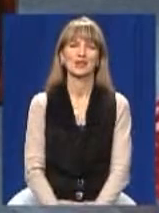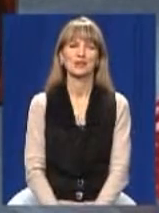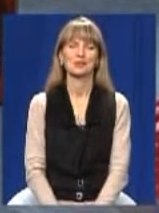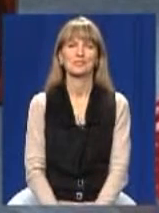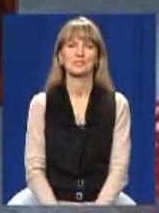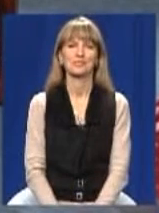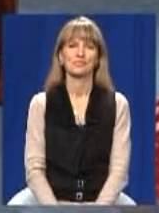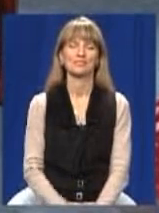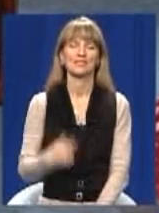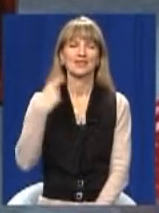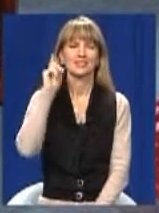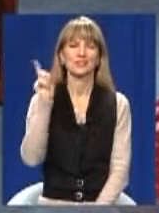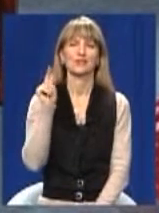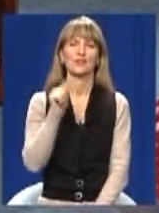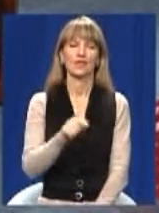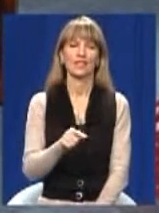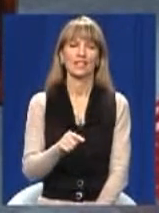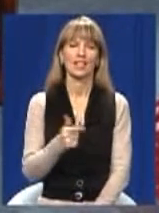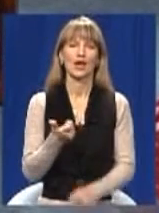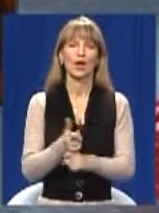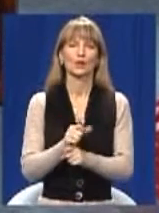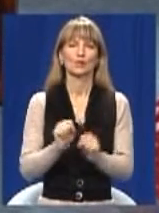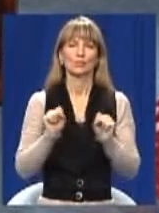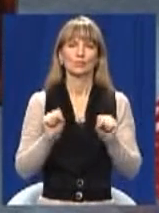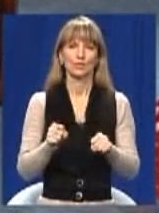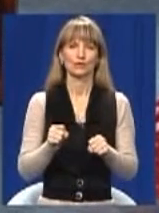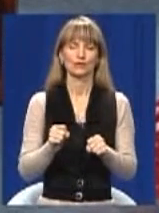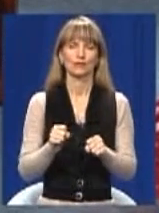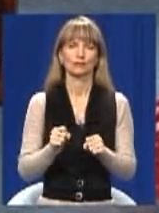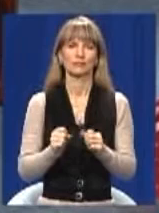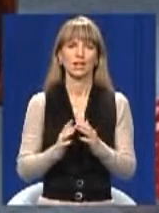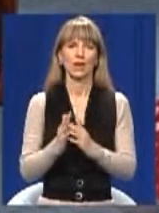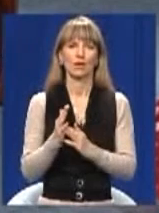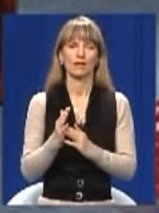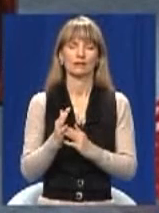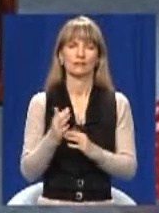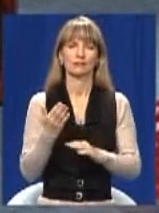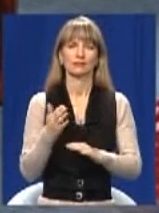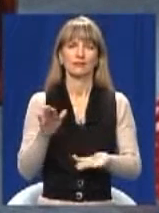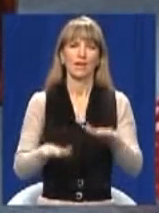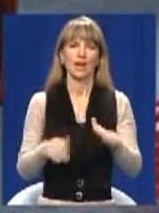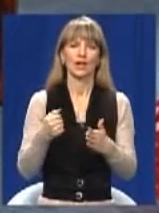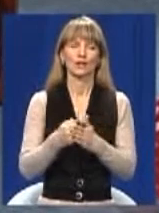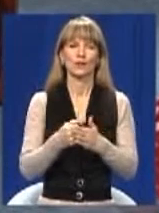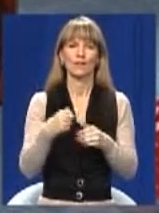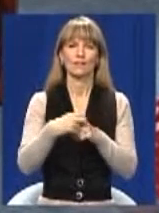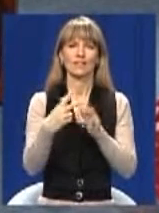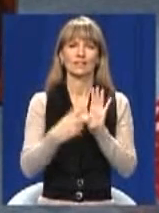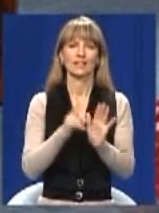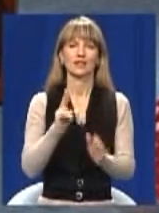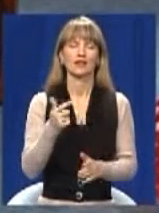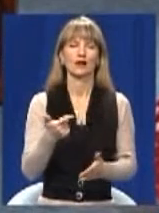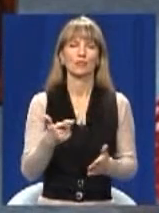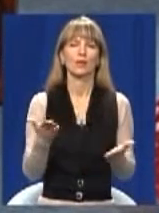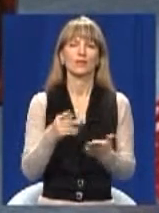не знаю. А я знаю, що вона, до речі, дуже може досягати такої великої ваги, до 17 кілограмів. О. Як ти